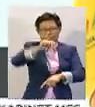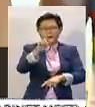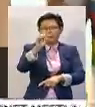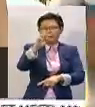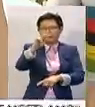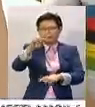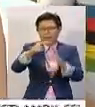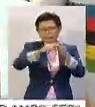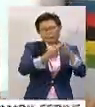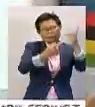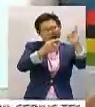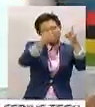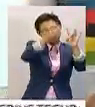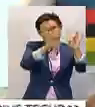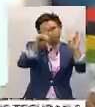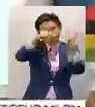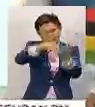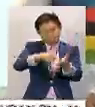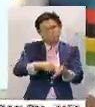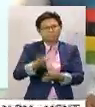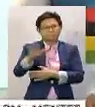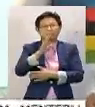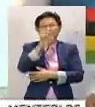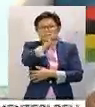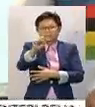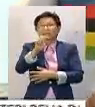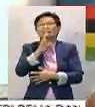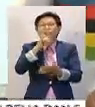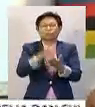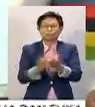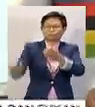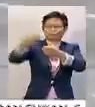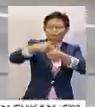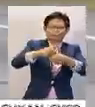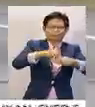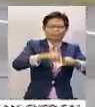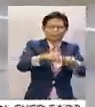akan bermula pada 18 Ogos ini. Beliau berkata demikian selepas menyertai